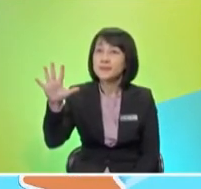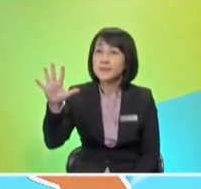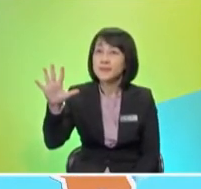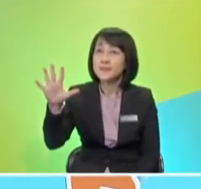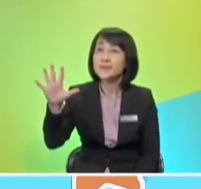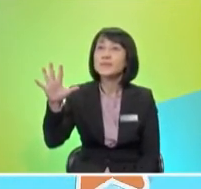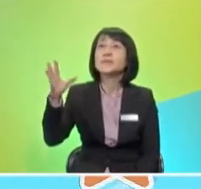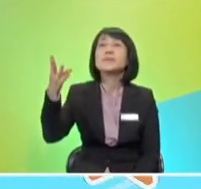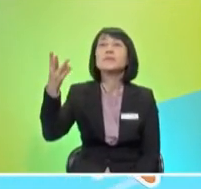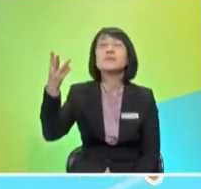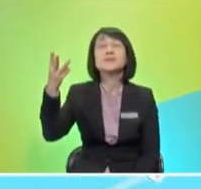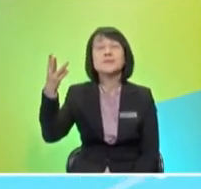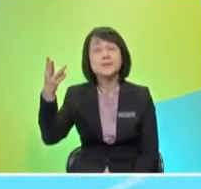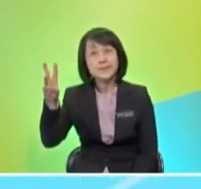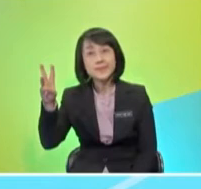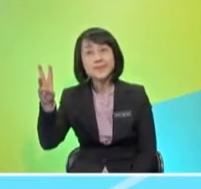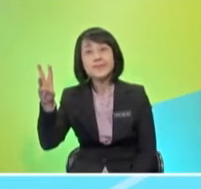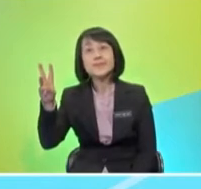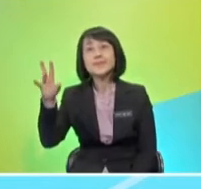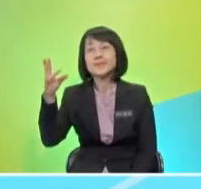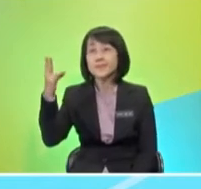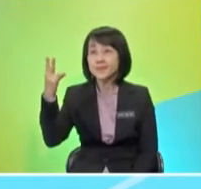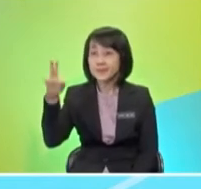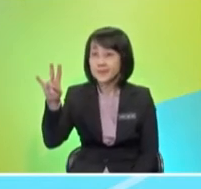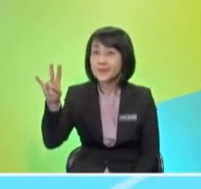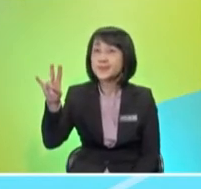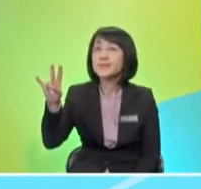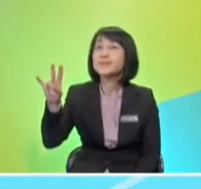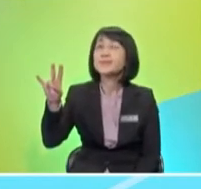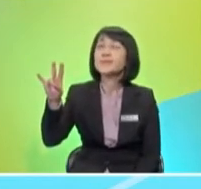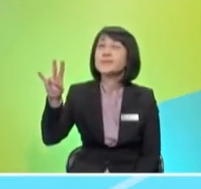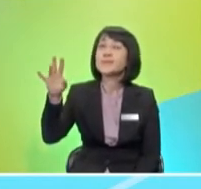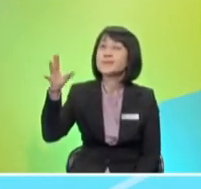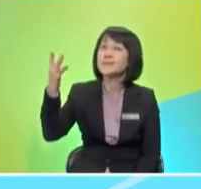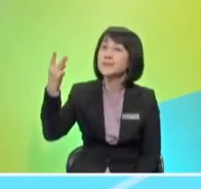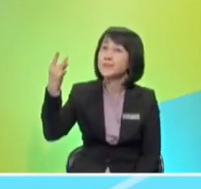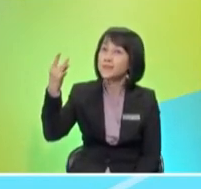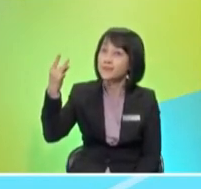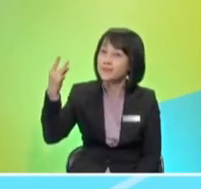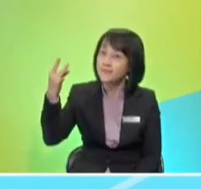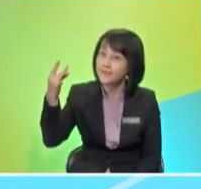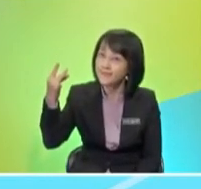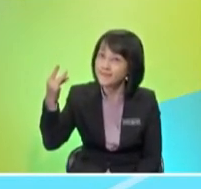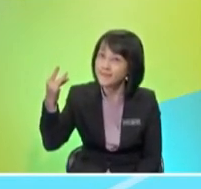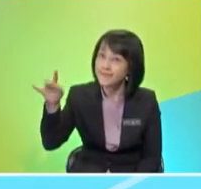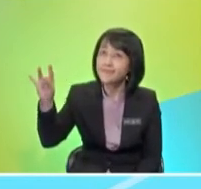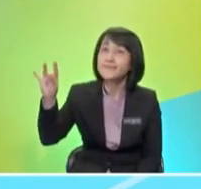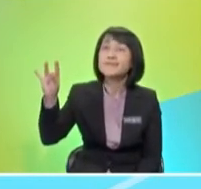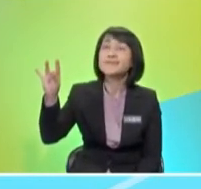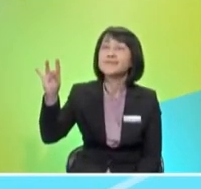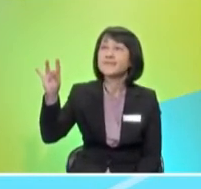15 16 17 dan